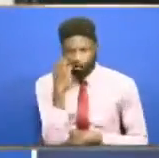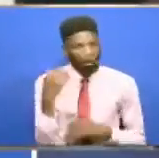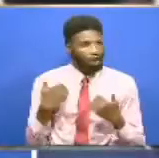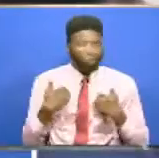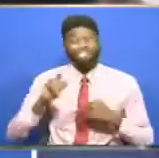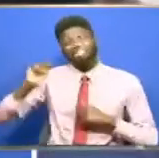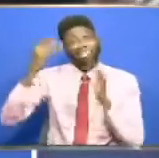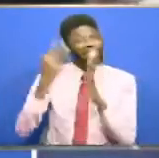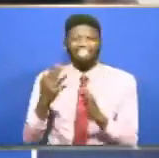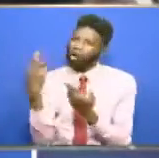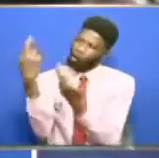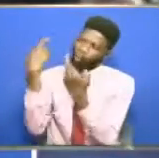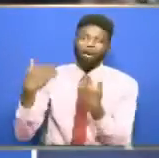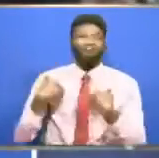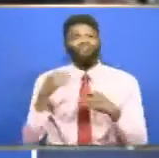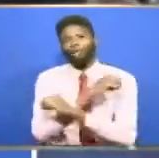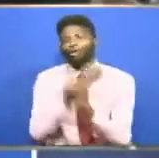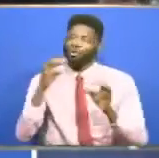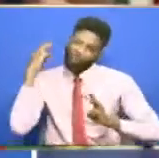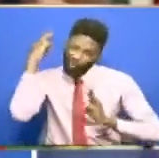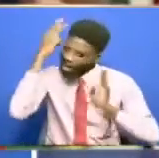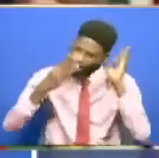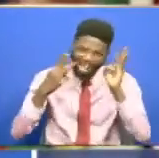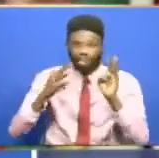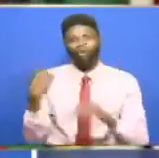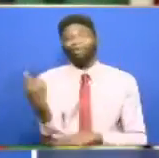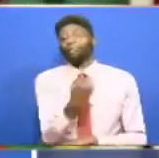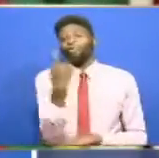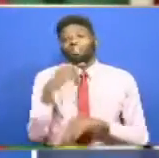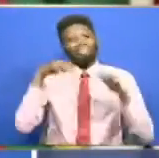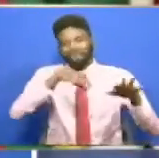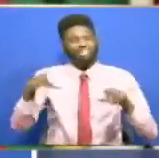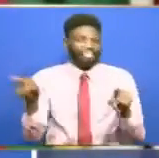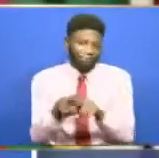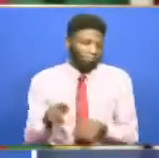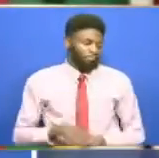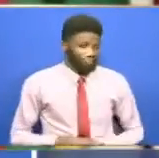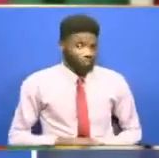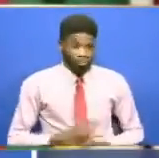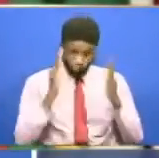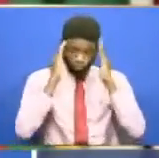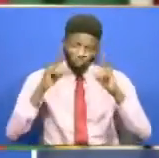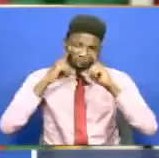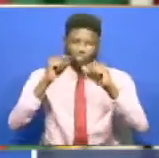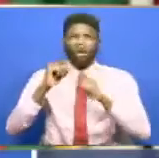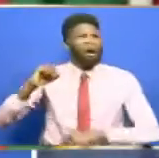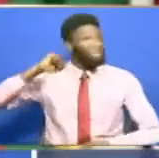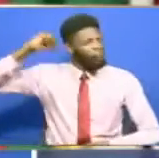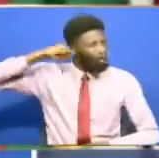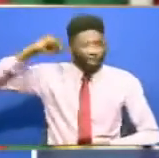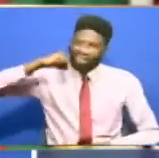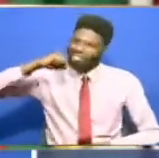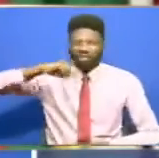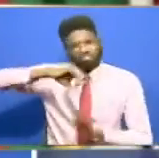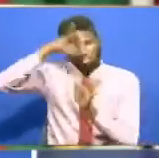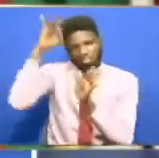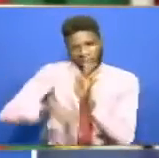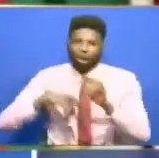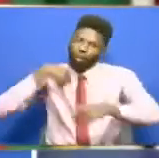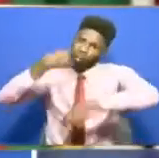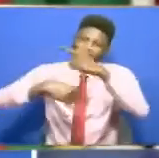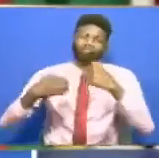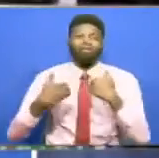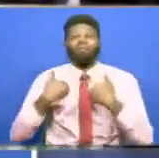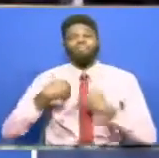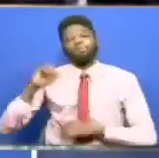bali wamegubikwa na hofu na taharuki. Mutua amekerwa na siasa duni zinazoendelea hapa nchini, na kwamba wakati